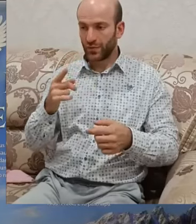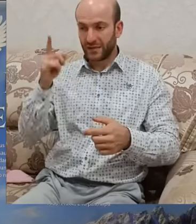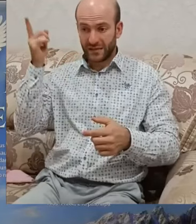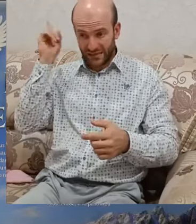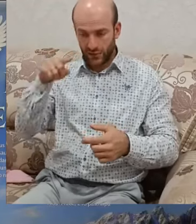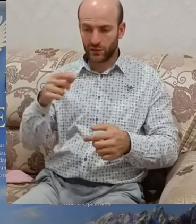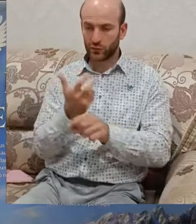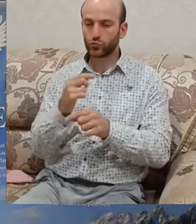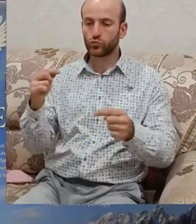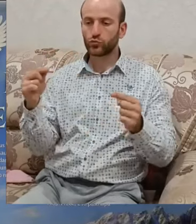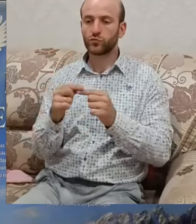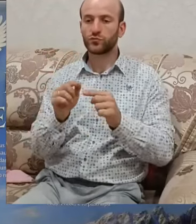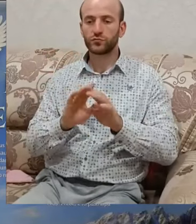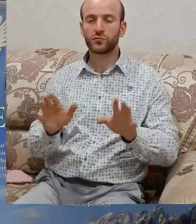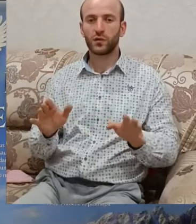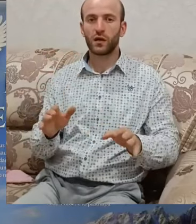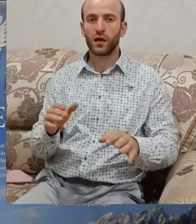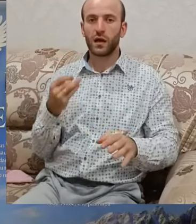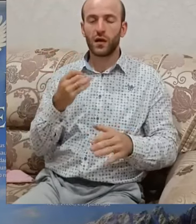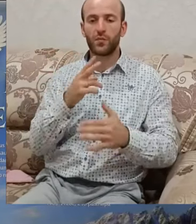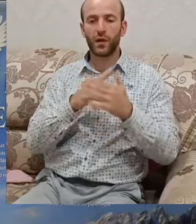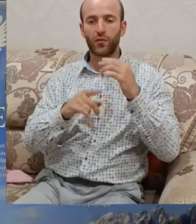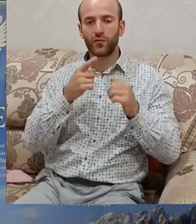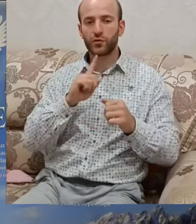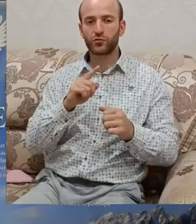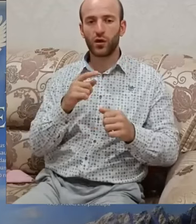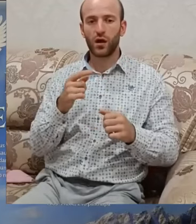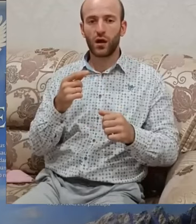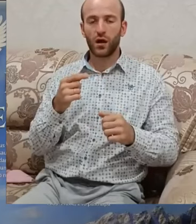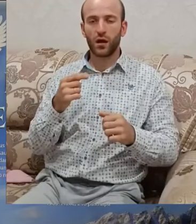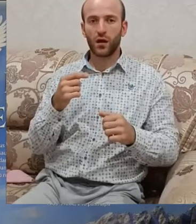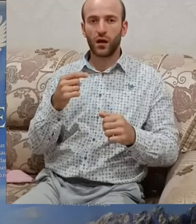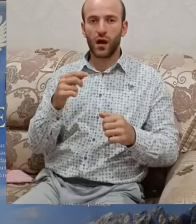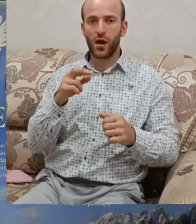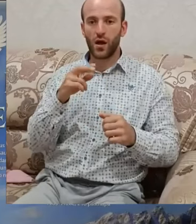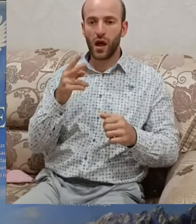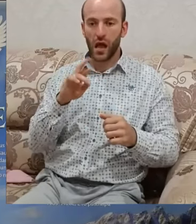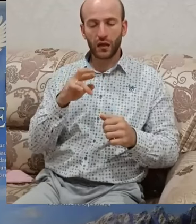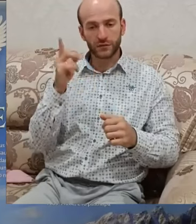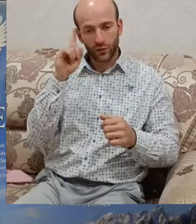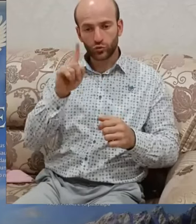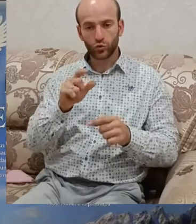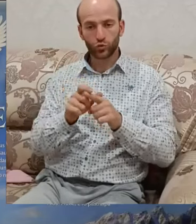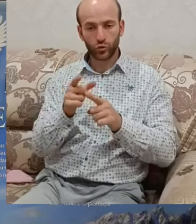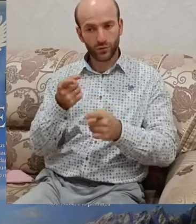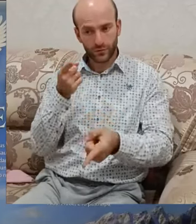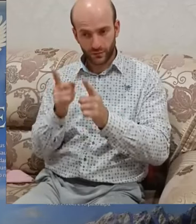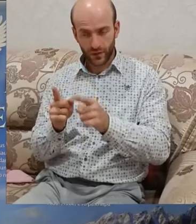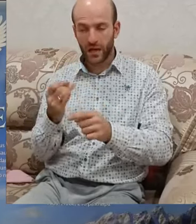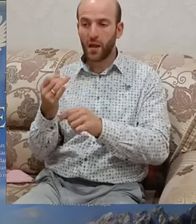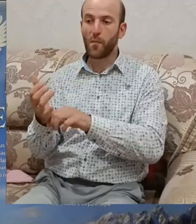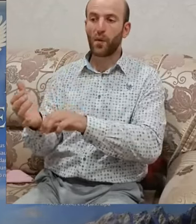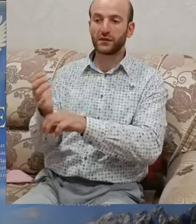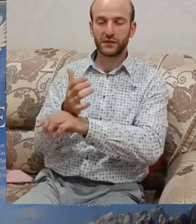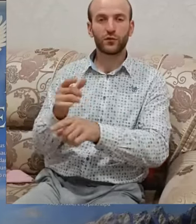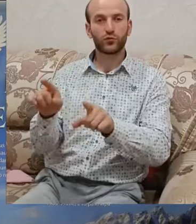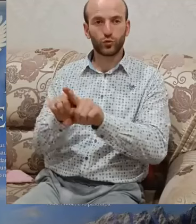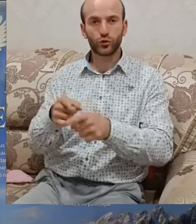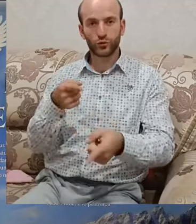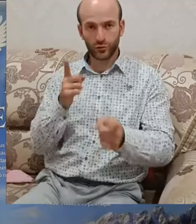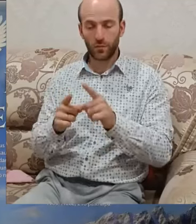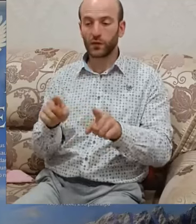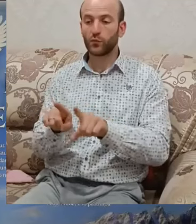yra teisingas. Я знаю, что слово истинное. Aš žinau, kad žinia yra teisinga. Я знаю, что послание истина. Nes tai yra žodyje. Потому что это в слове. Ką aš